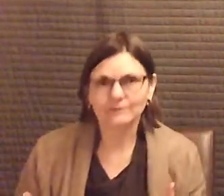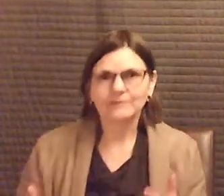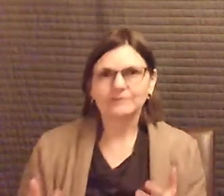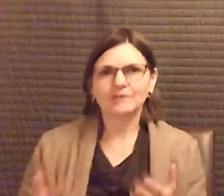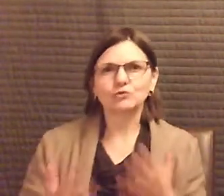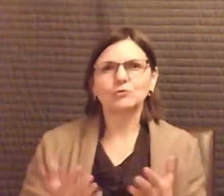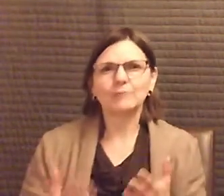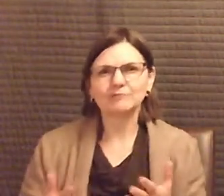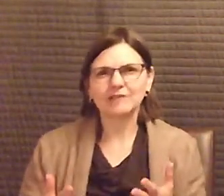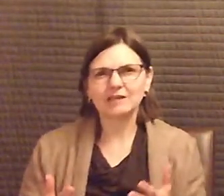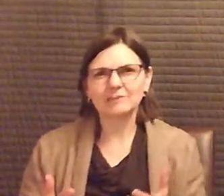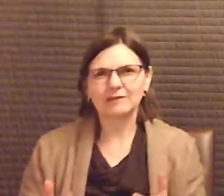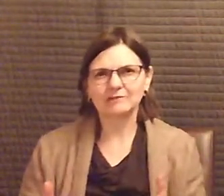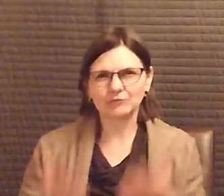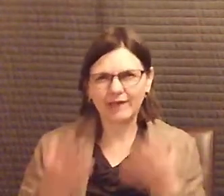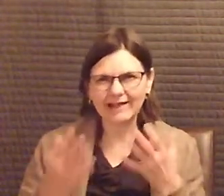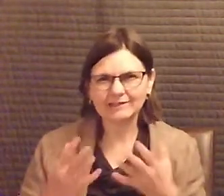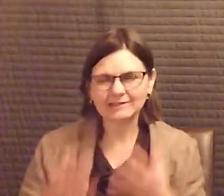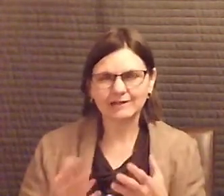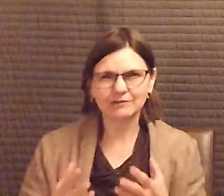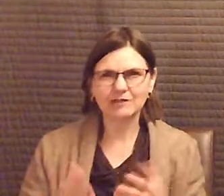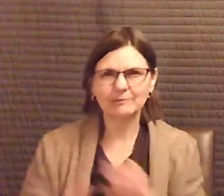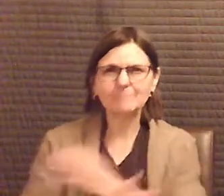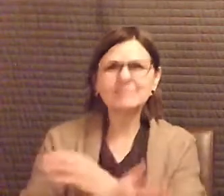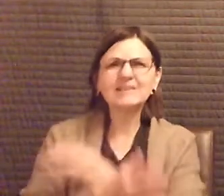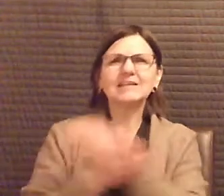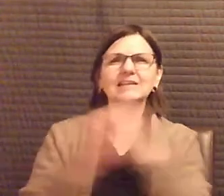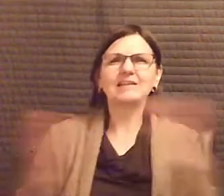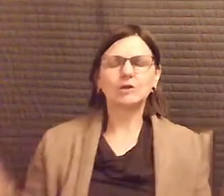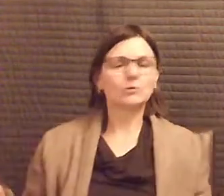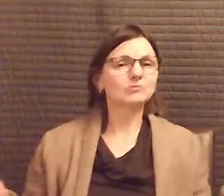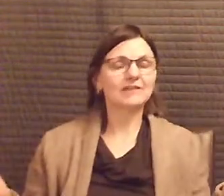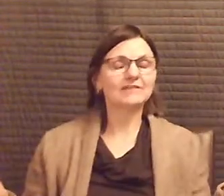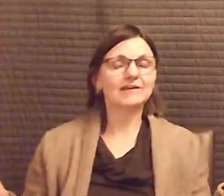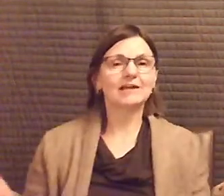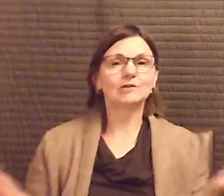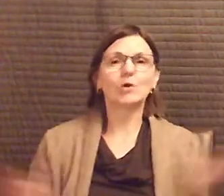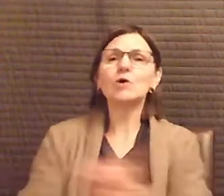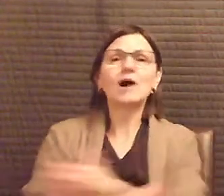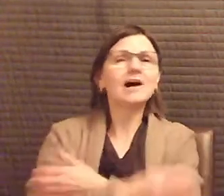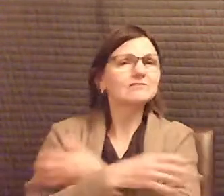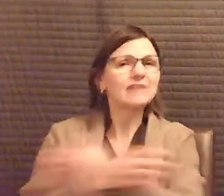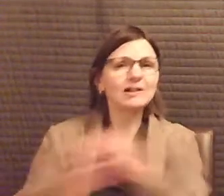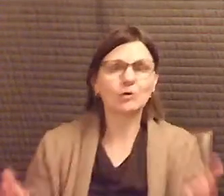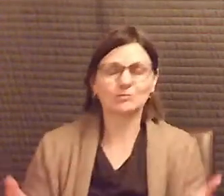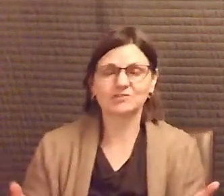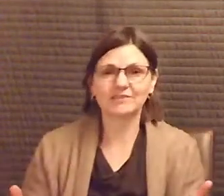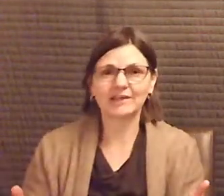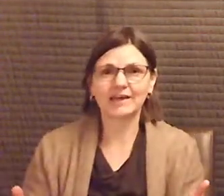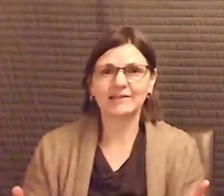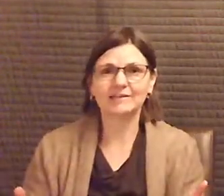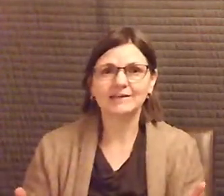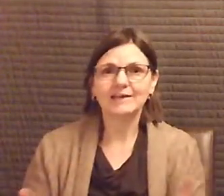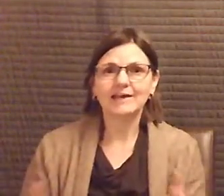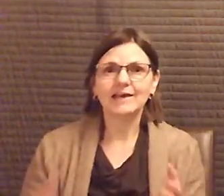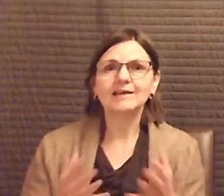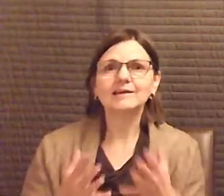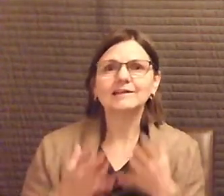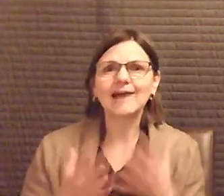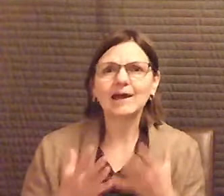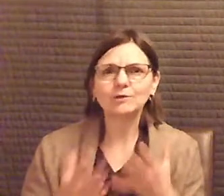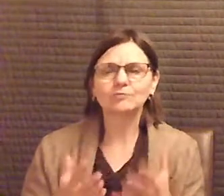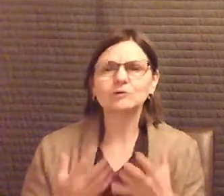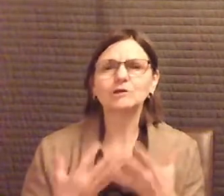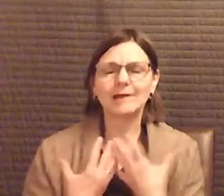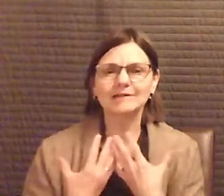dat u mijn vrede bent dat u elke dag vrede ben midden in alle omstandigheden ongeacht welk omstandigheden neer